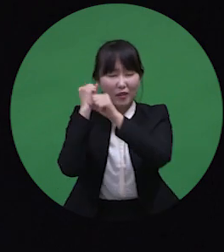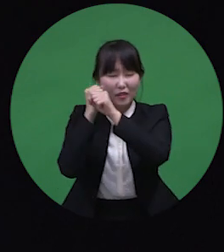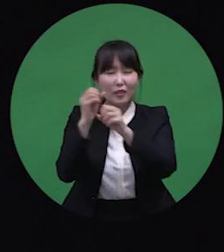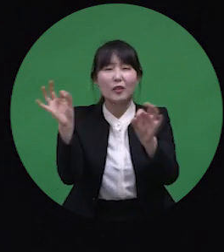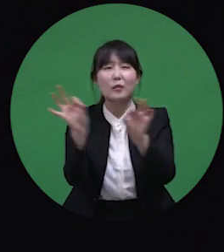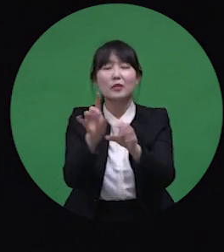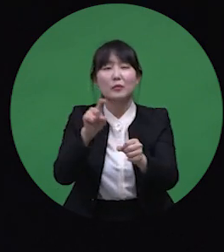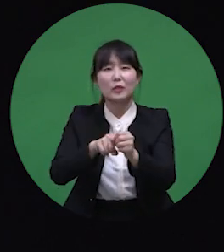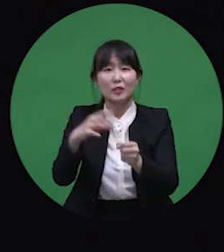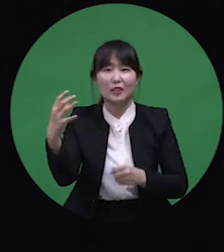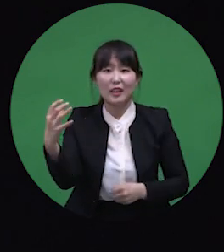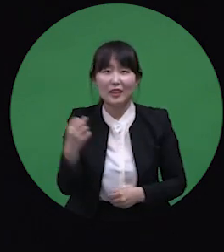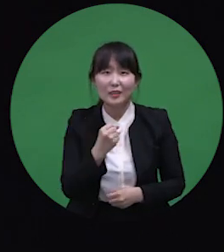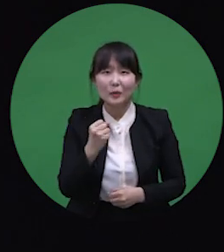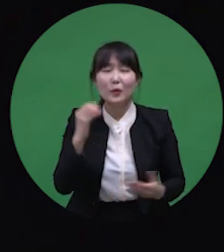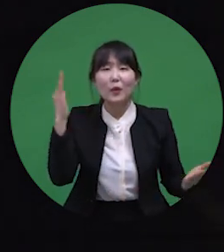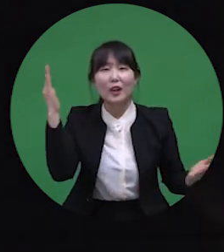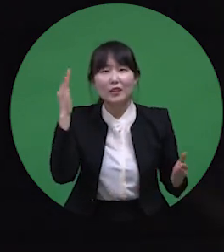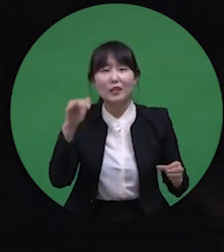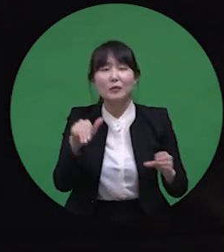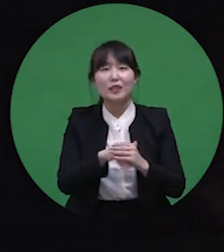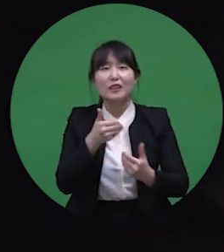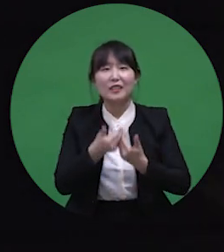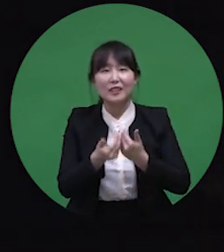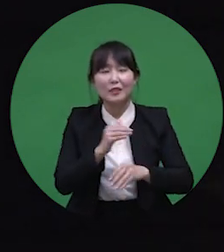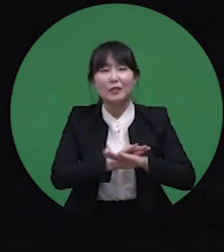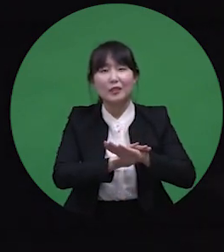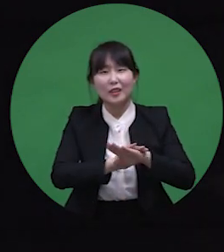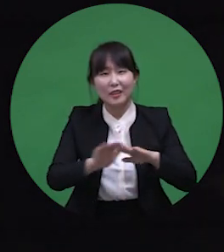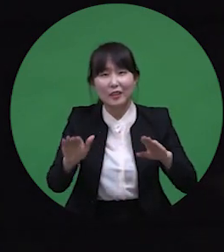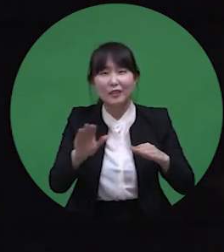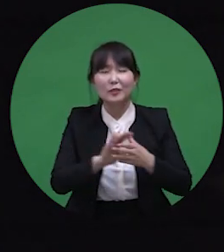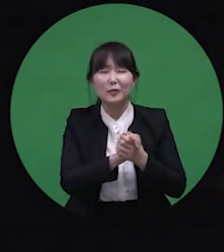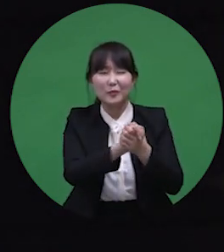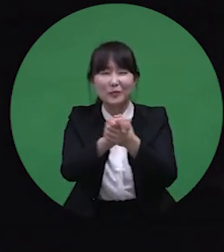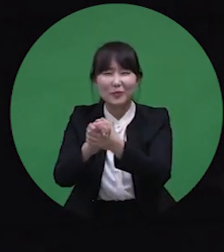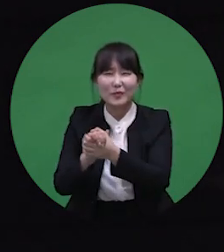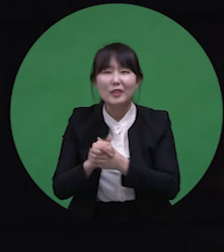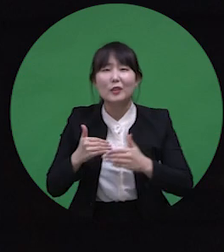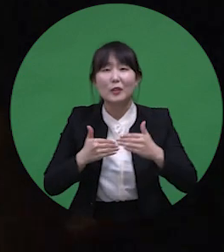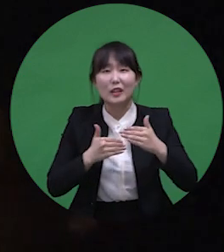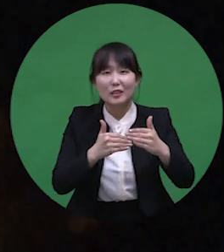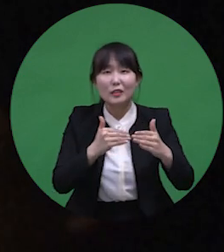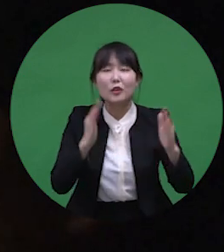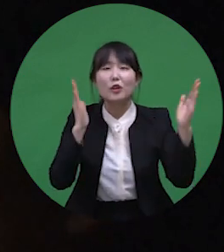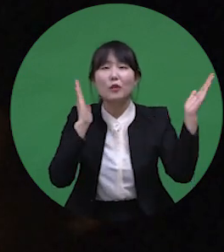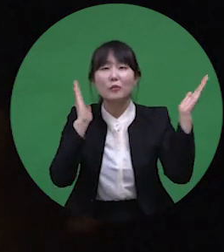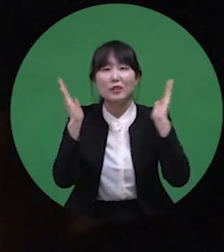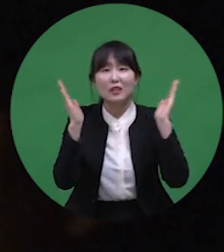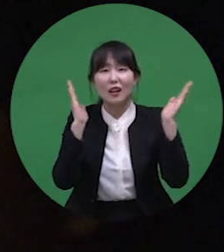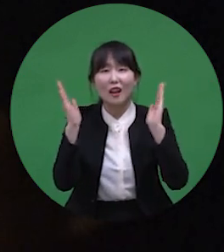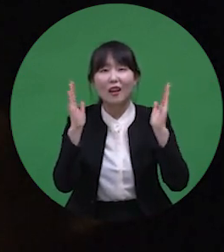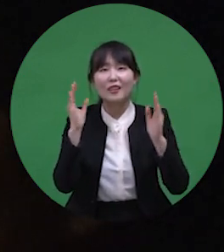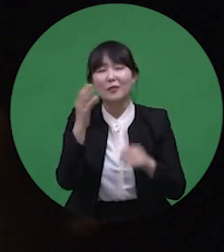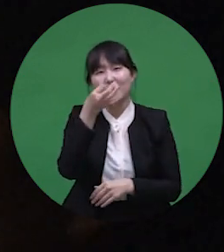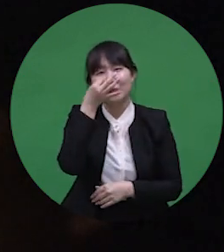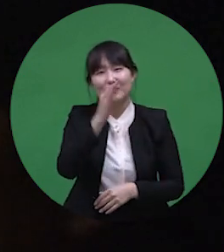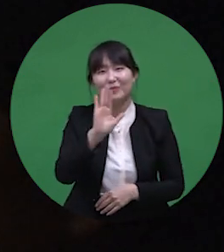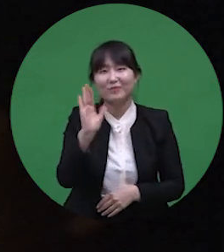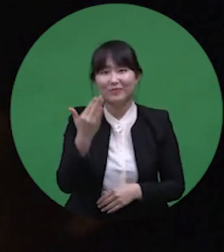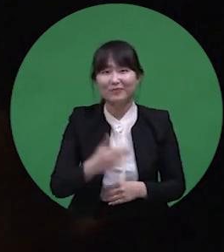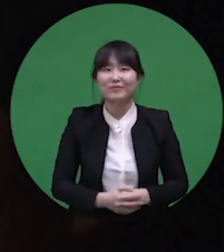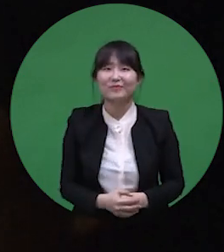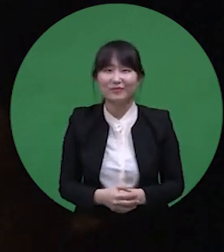다문화에 대한 편견을 없애자는 취지로 마련돼 청소년들이 문화적 갈등을 극복하며 화합해 나가는 과정을 뮤지컬에